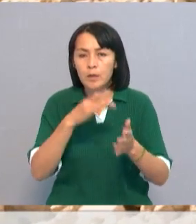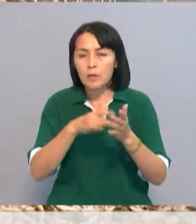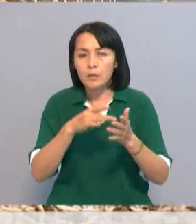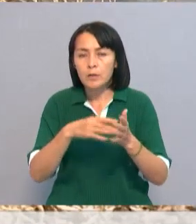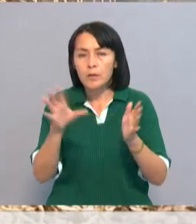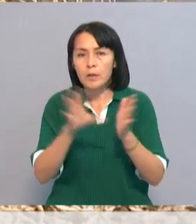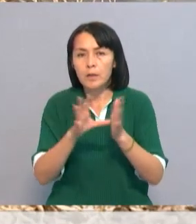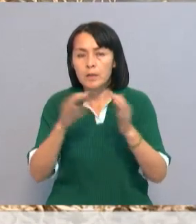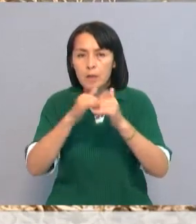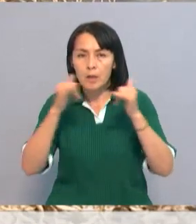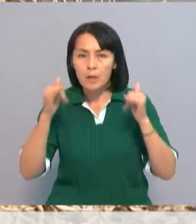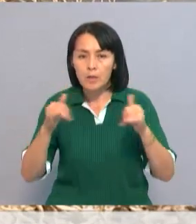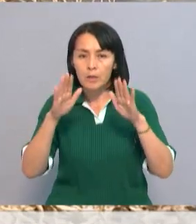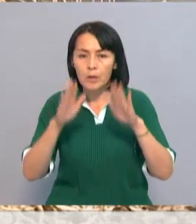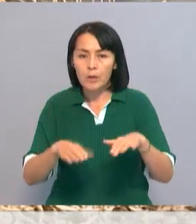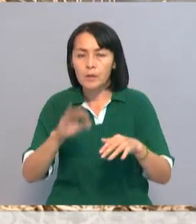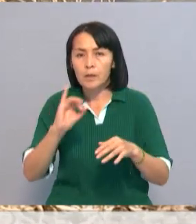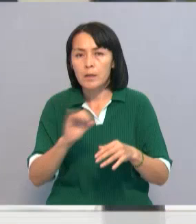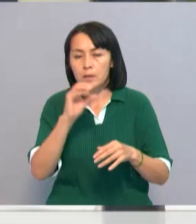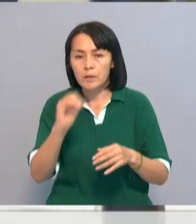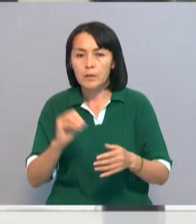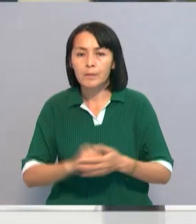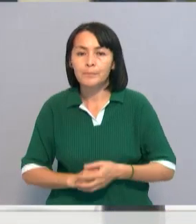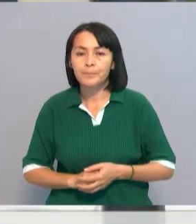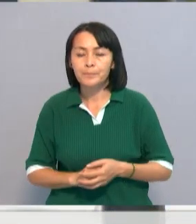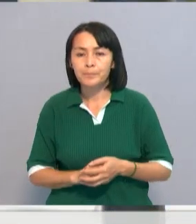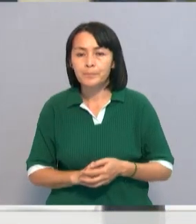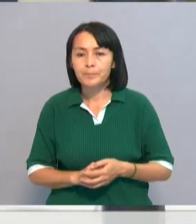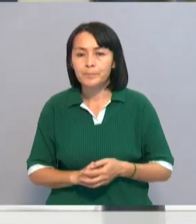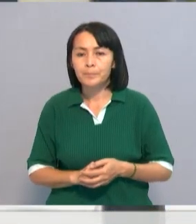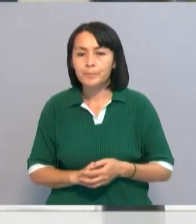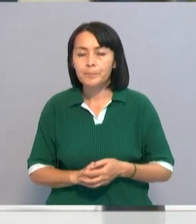управления энергетики и развития инфраструктуры Ильяс Ежанов.